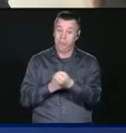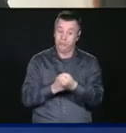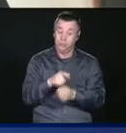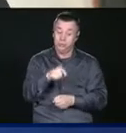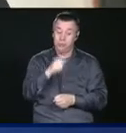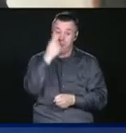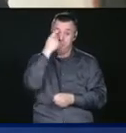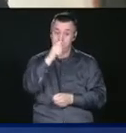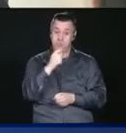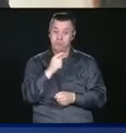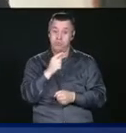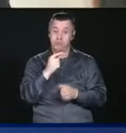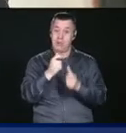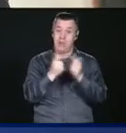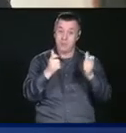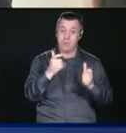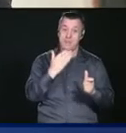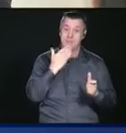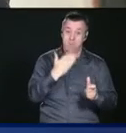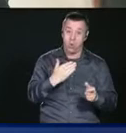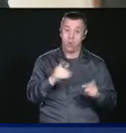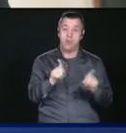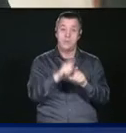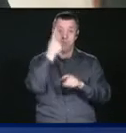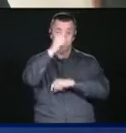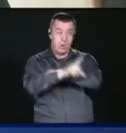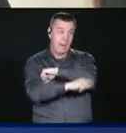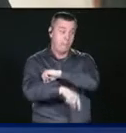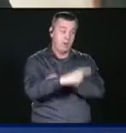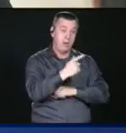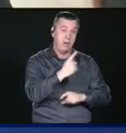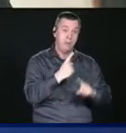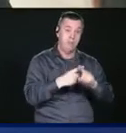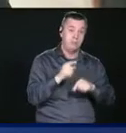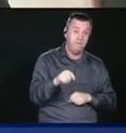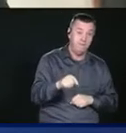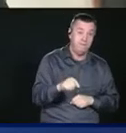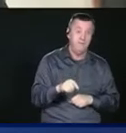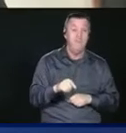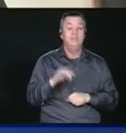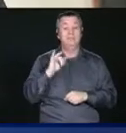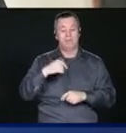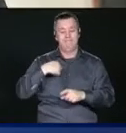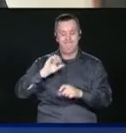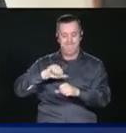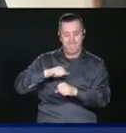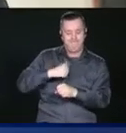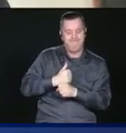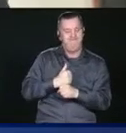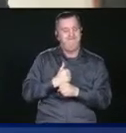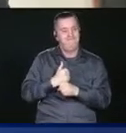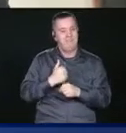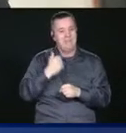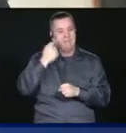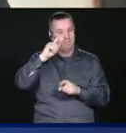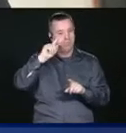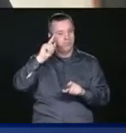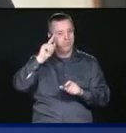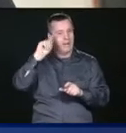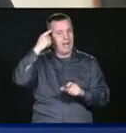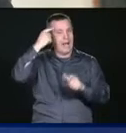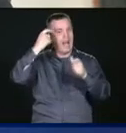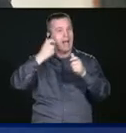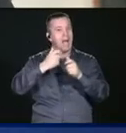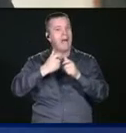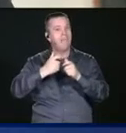leurs employés. C'est pour ça que nous avons mis en place la subvention aux travailleurs, pourquoi nous avons